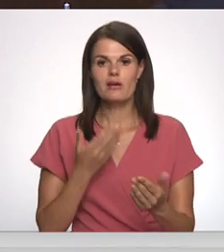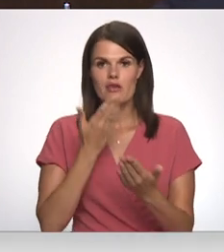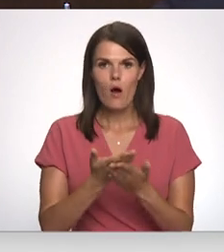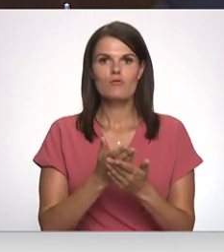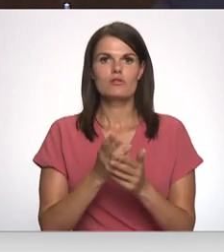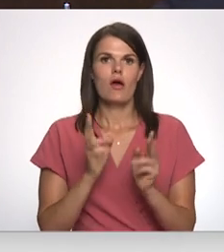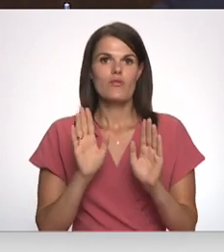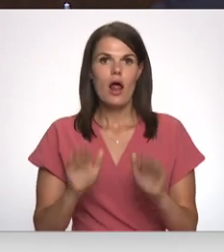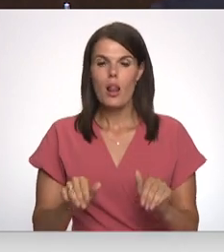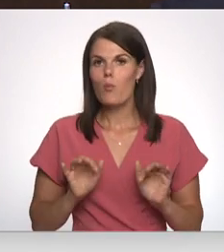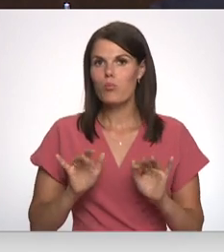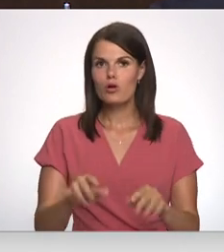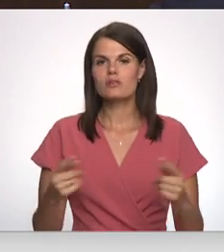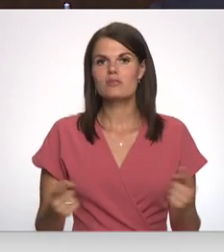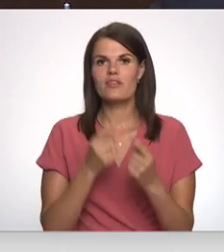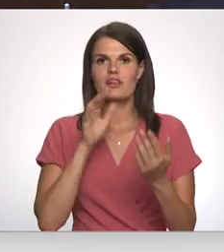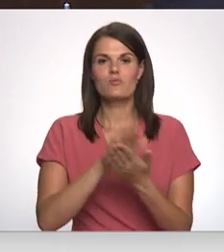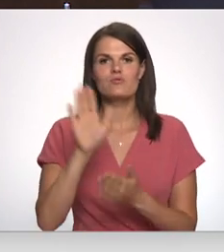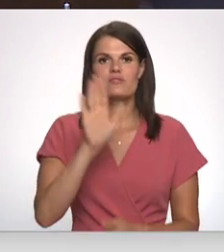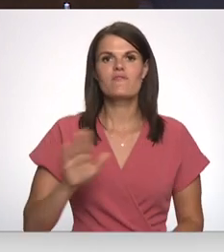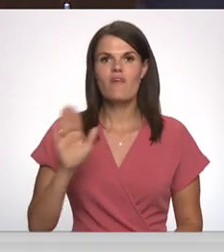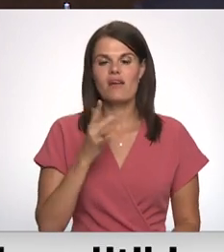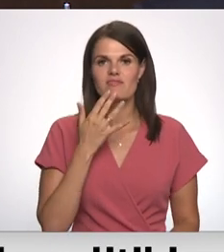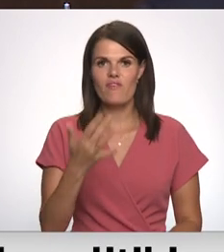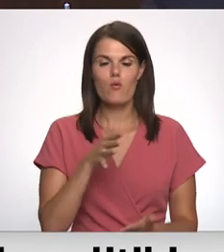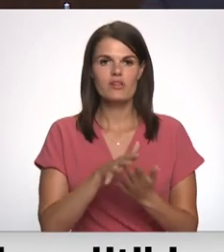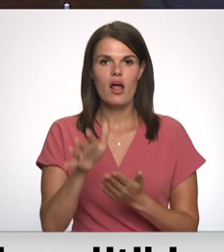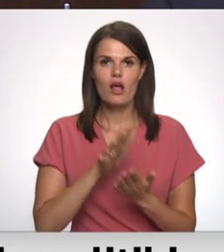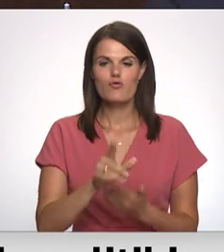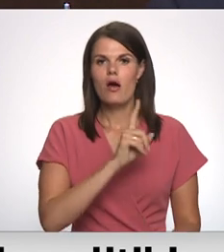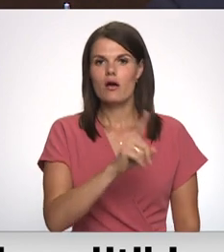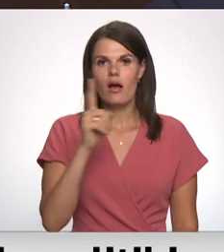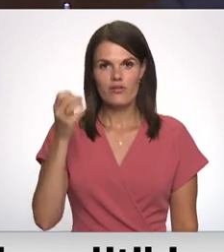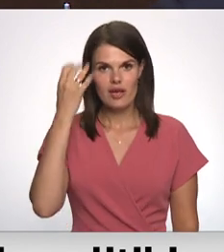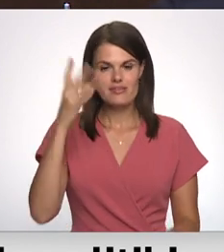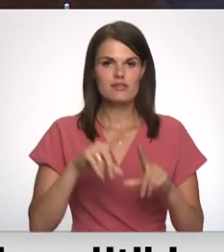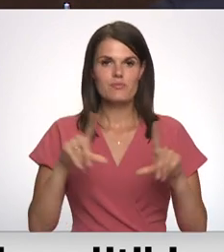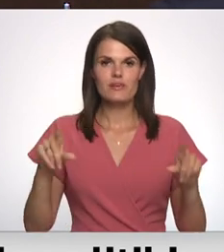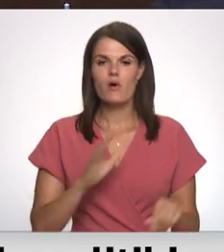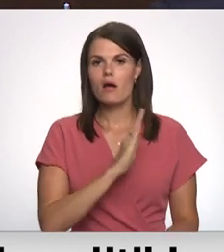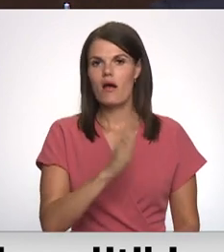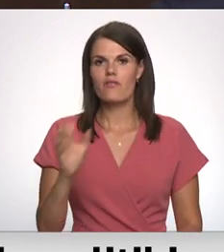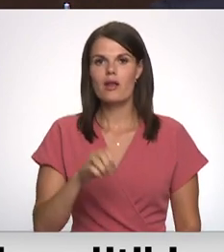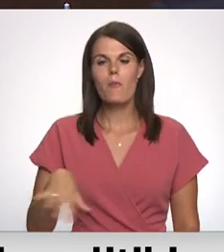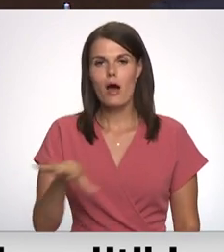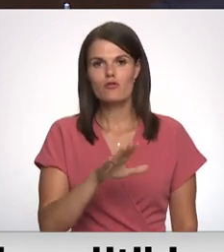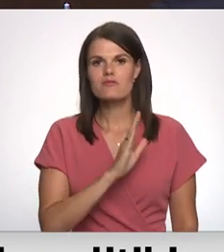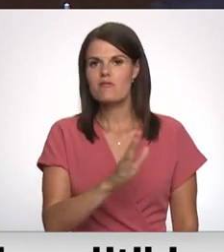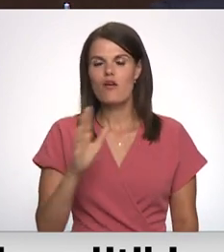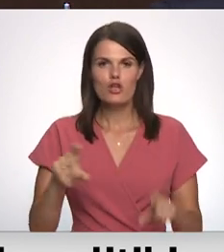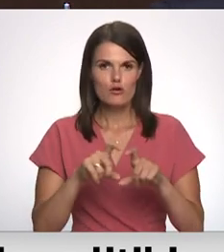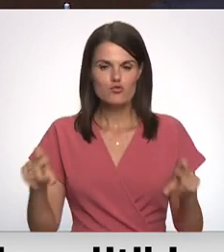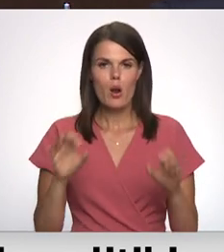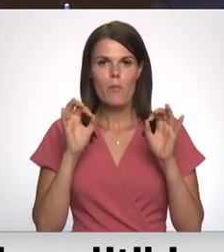process attiecībā uz valsts valodas lietošanu katrā izglītības iestādē, katrā bērnudārzā, katrā skolā